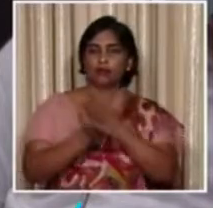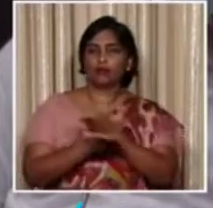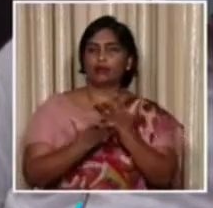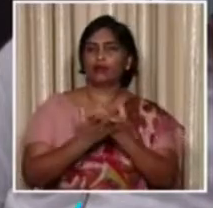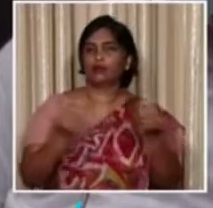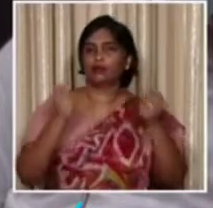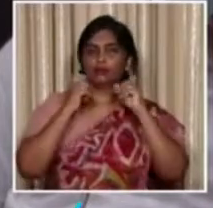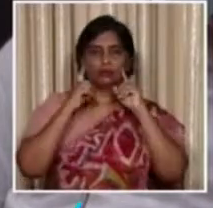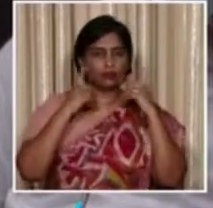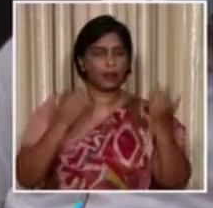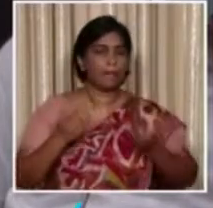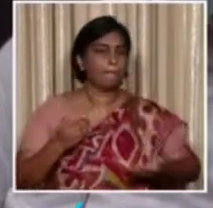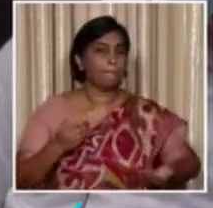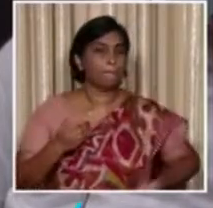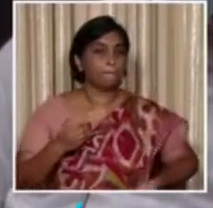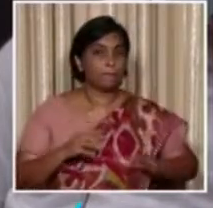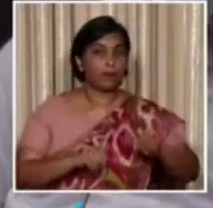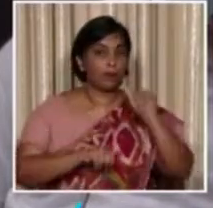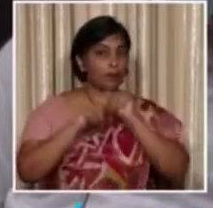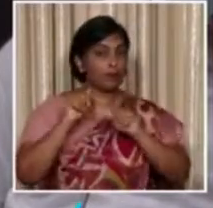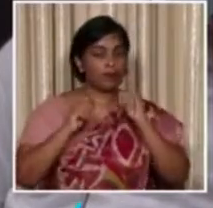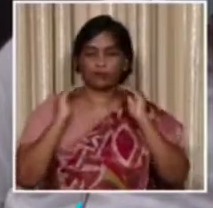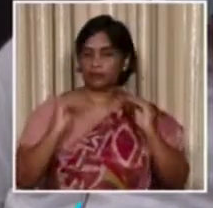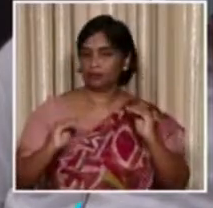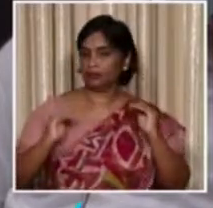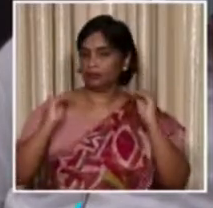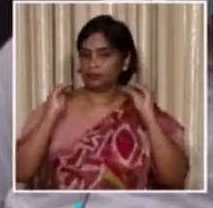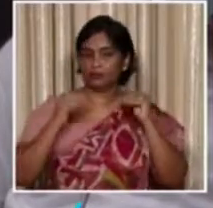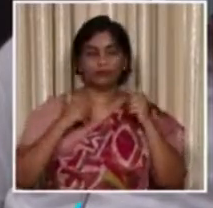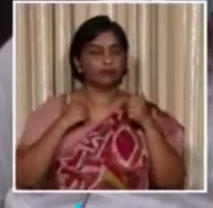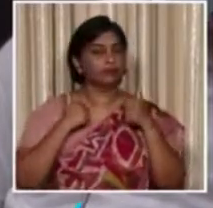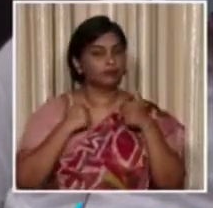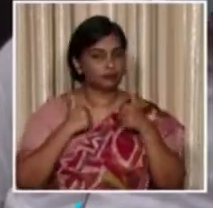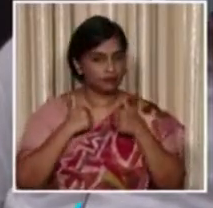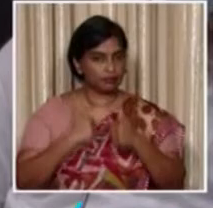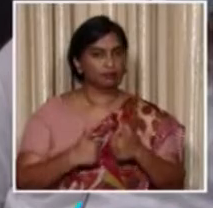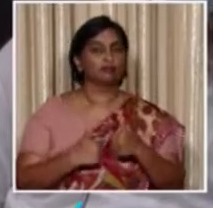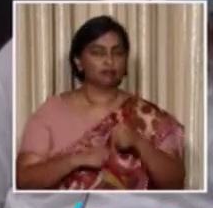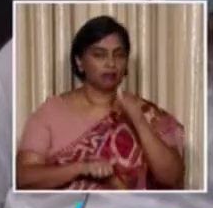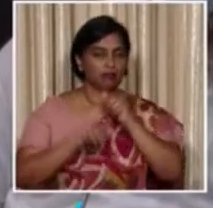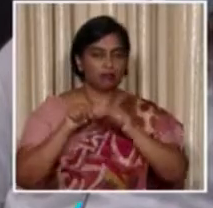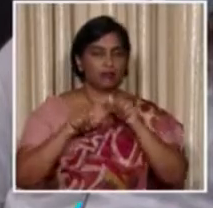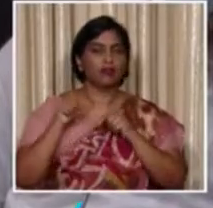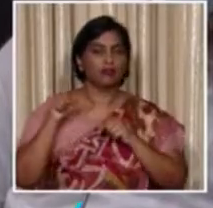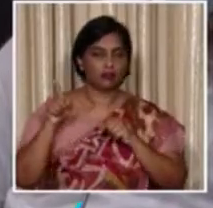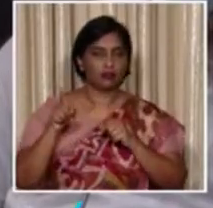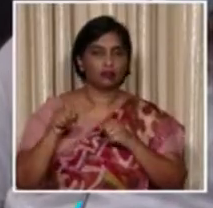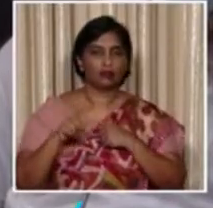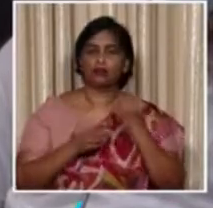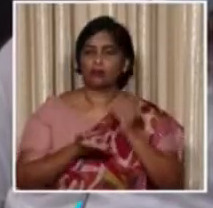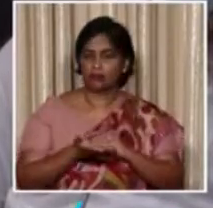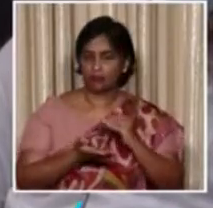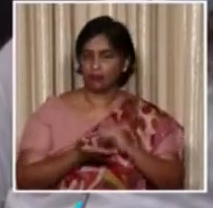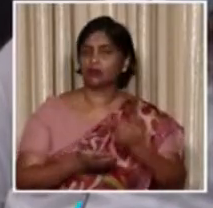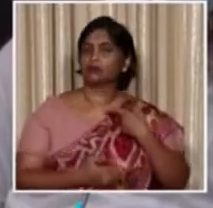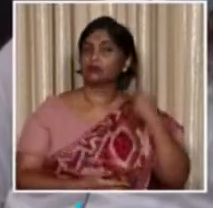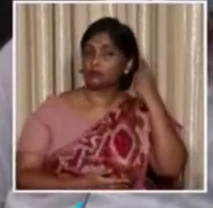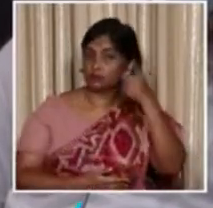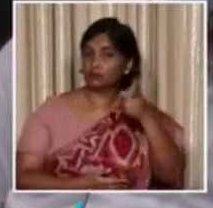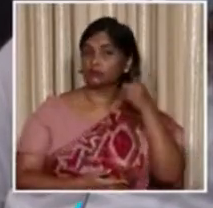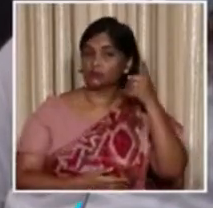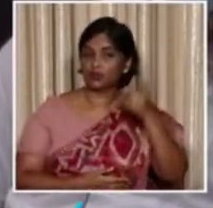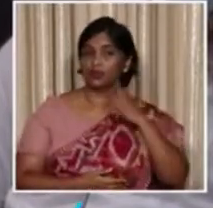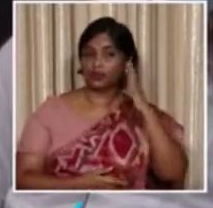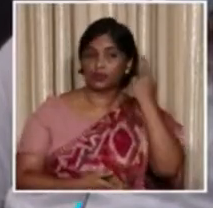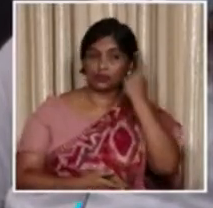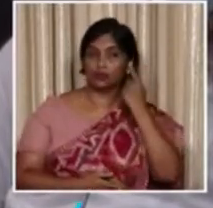දන්නේ නැහැ. බංගලදේශයේ බෙහෙත් ඉතාම ඉහළ ප්‍රමිතියකින් යුත් ඉතාම හොඳ තත්ත්වෙත් වෙන්නේ මම කීප ගමනක් ගිහිල්ලා අපේ